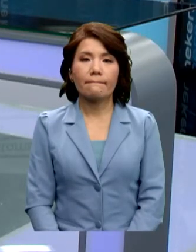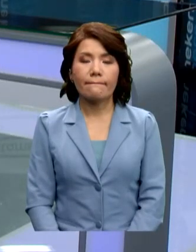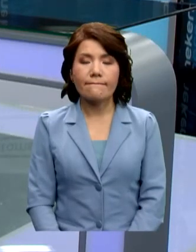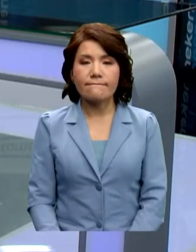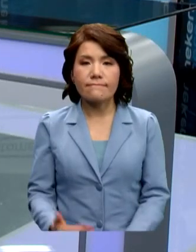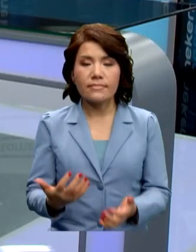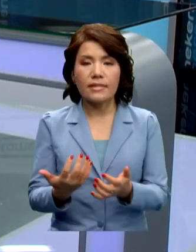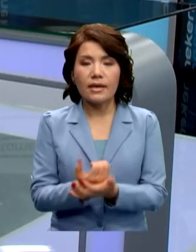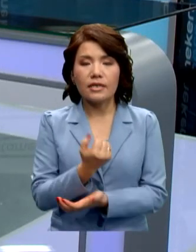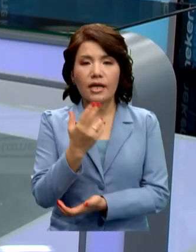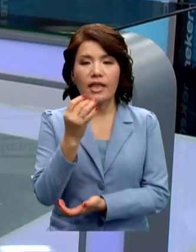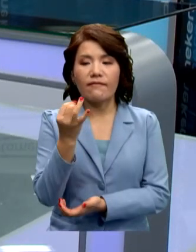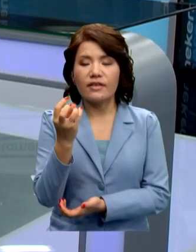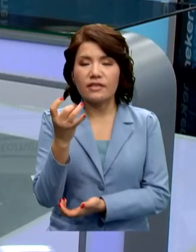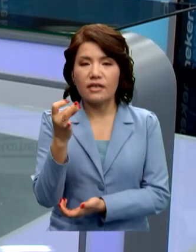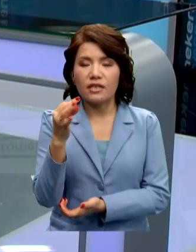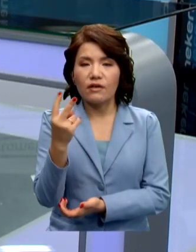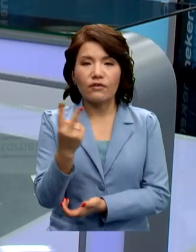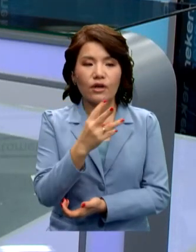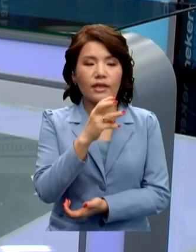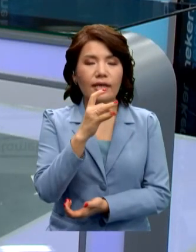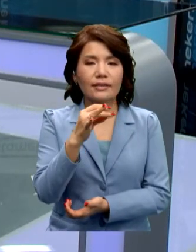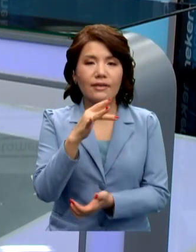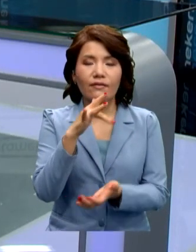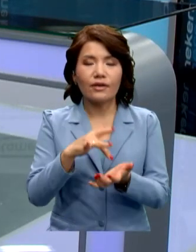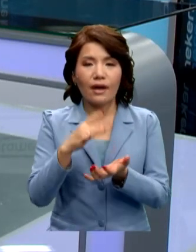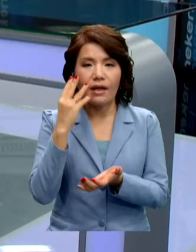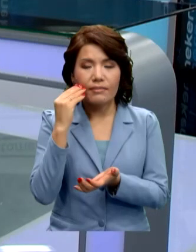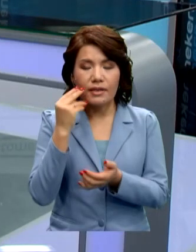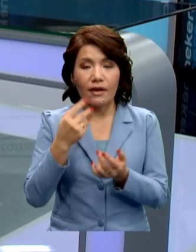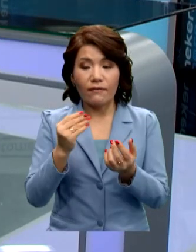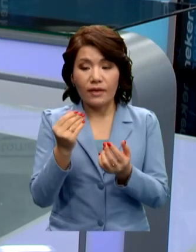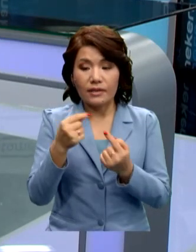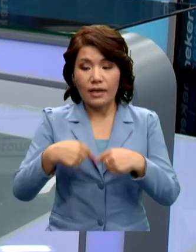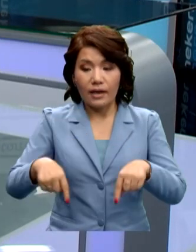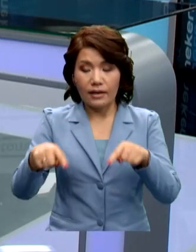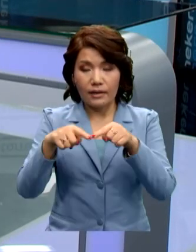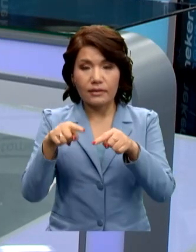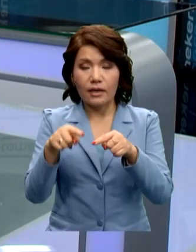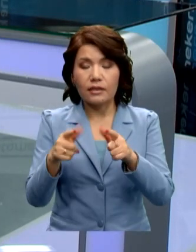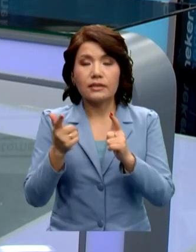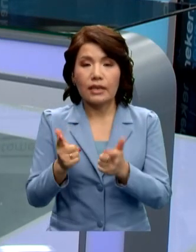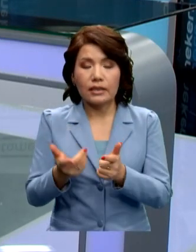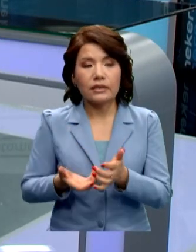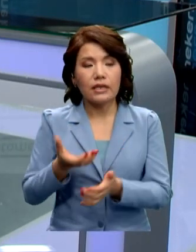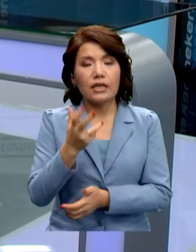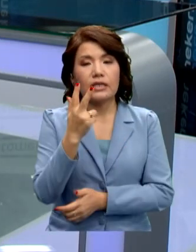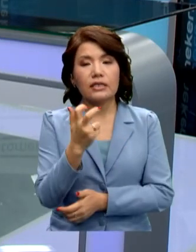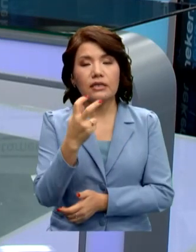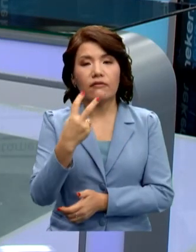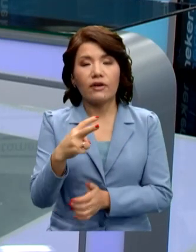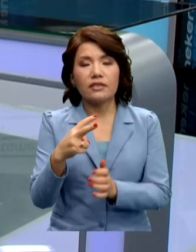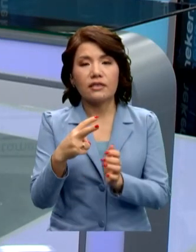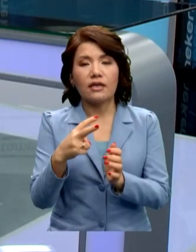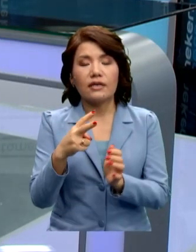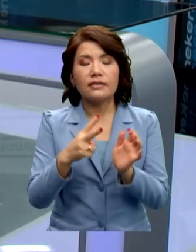Нашлись инвесторы, готовые газифицировать вторую ТЭЦ в Алматы. Сразу три финансовые организации согласились вложить в проект 327 миллиардов